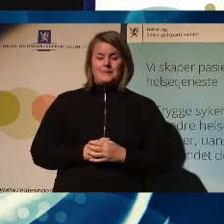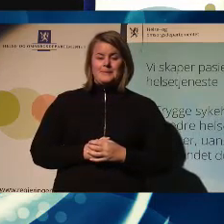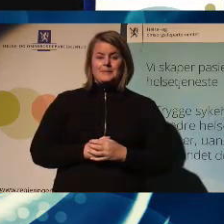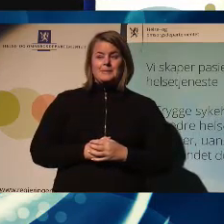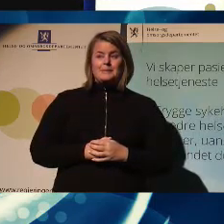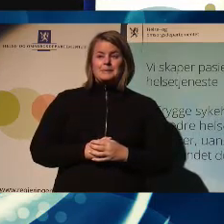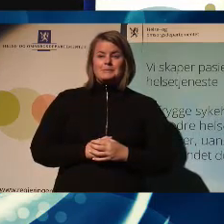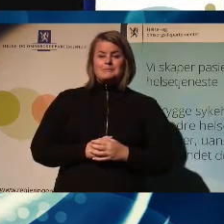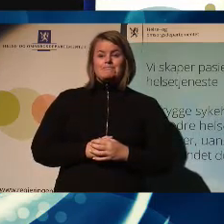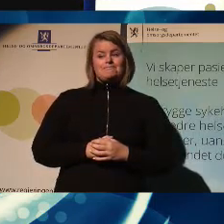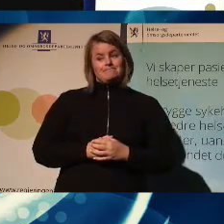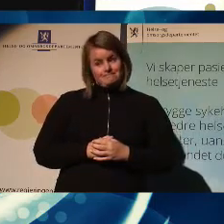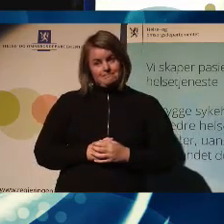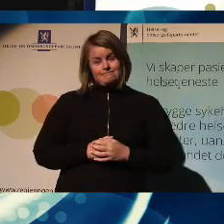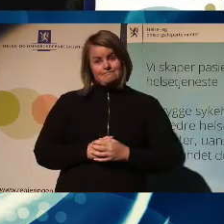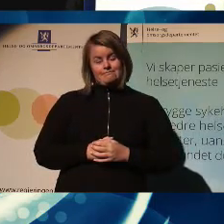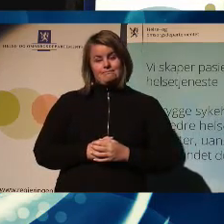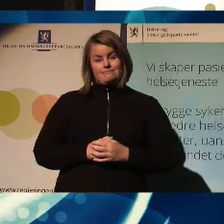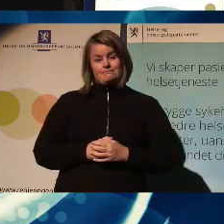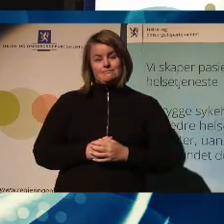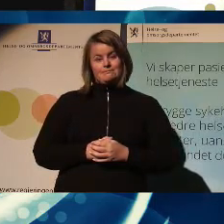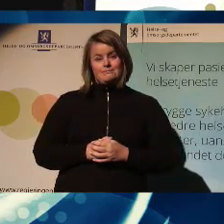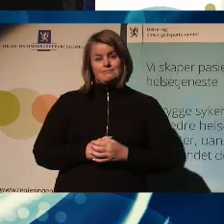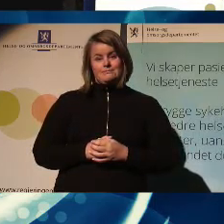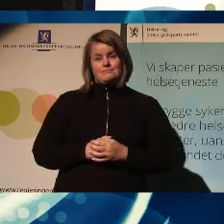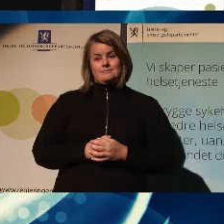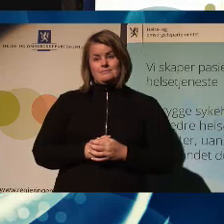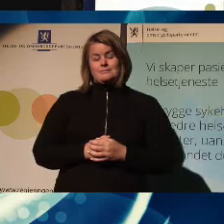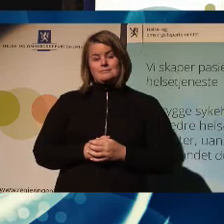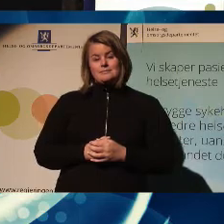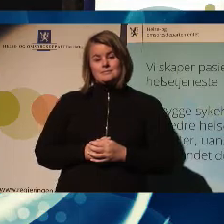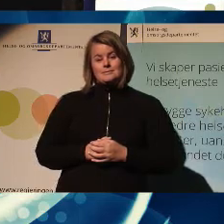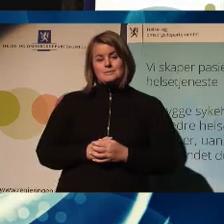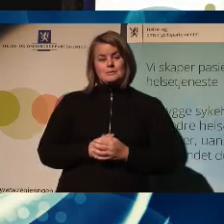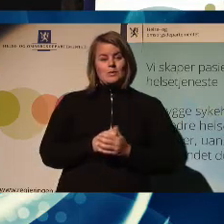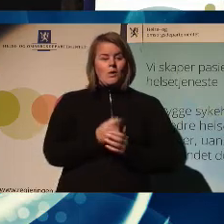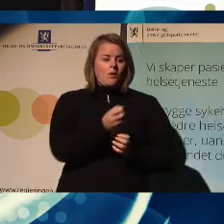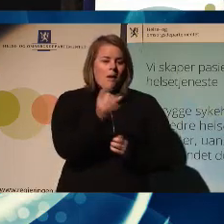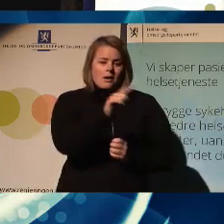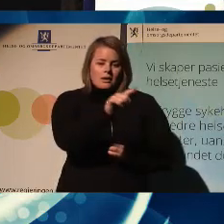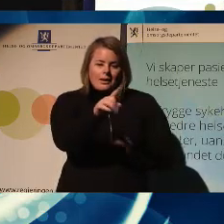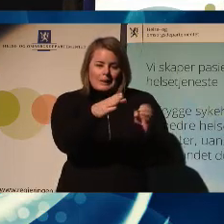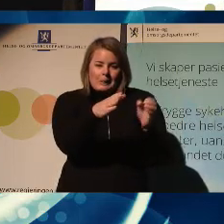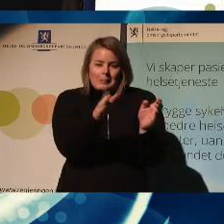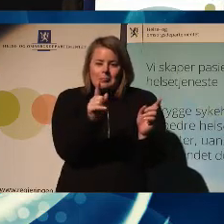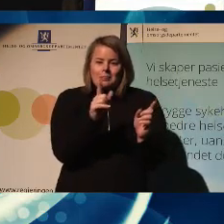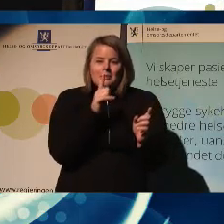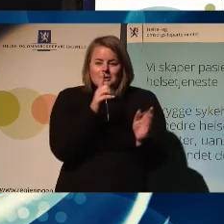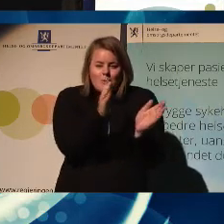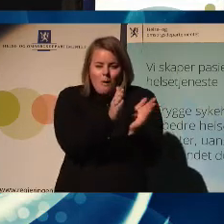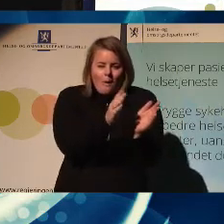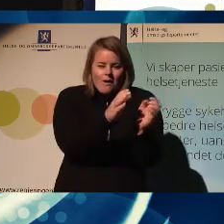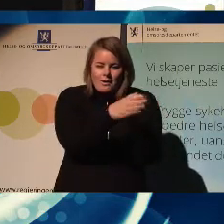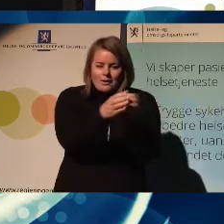Og det jo ikke til å stikke under en stol at fordi mange av disse her veldig små, så de får jo en god